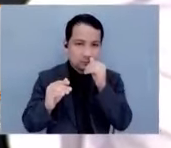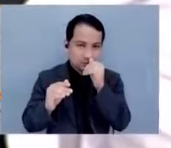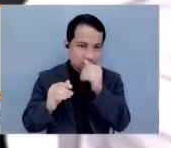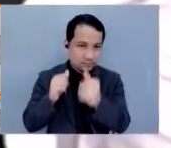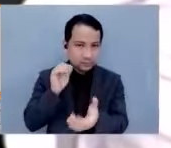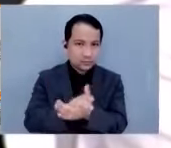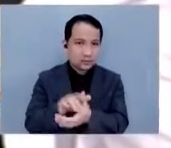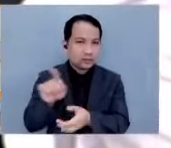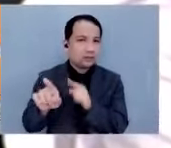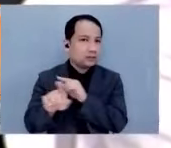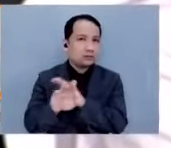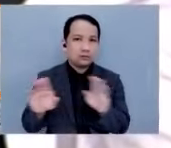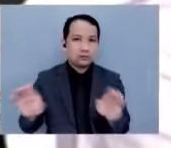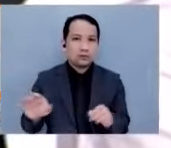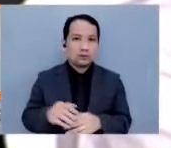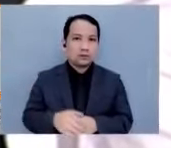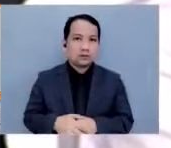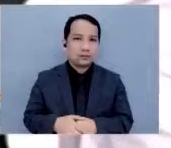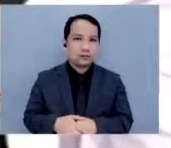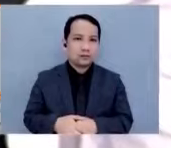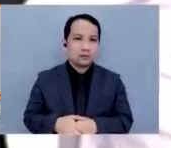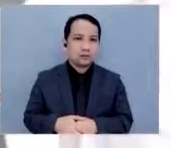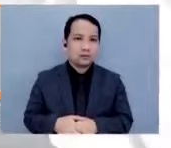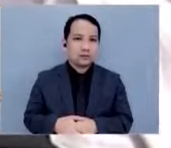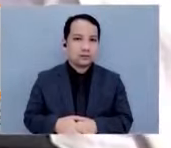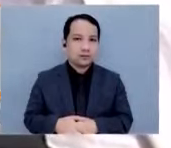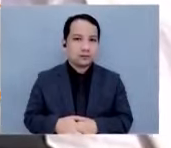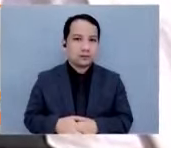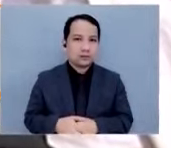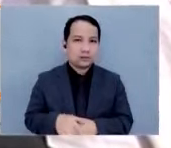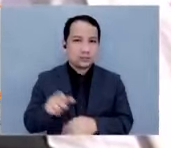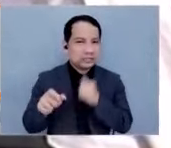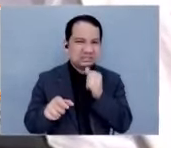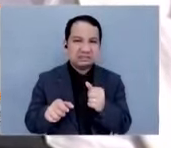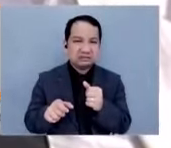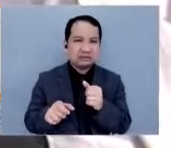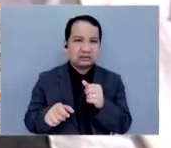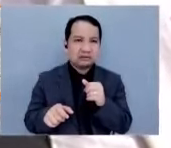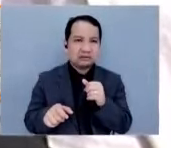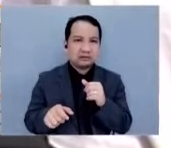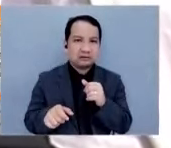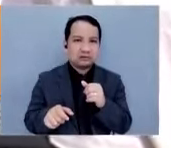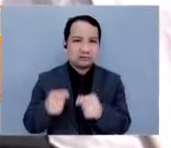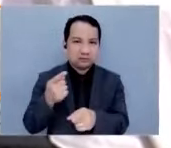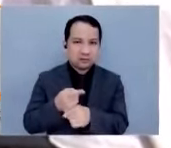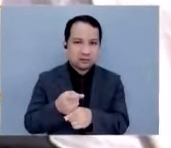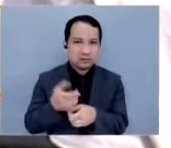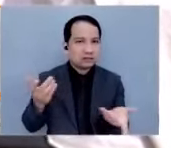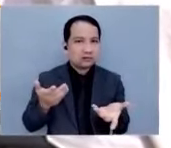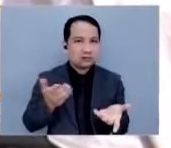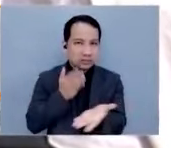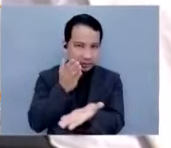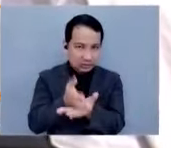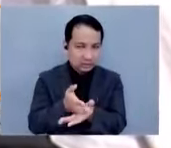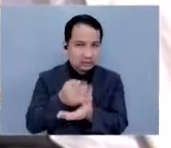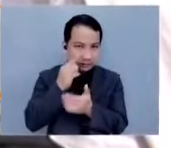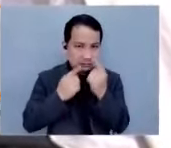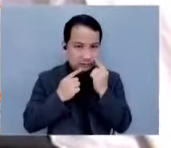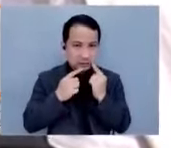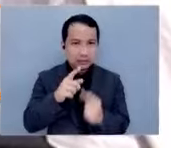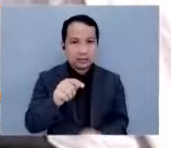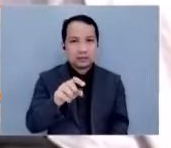taong yan. It doesn't deserve it. Hindi ko na po alam kung saan ako lalapit. Napaiyak pa si Tessa